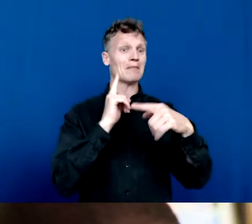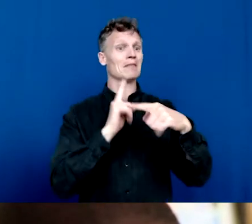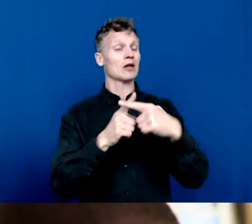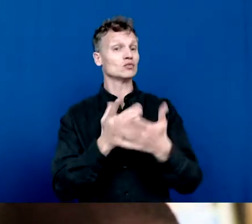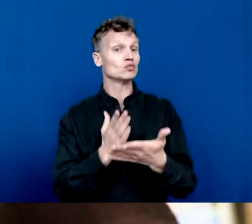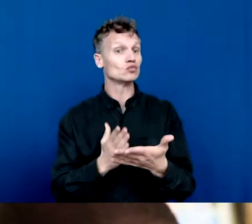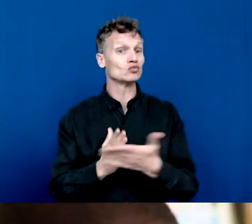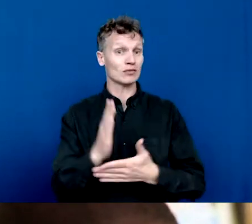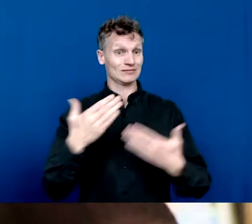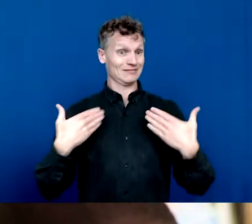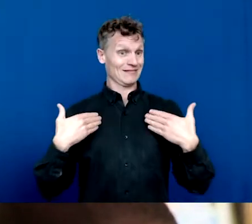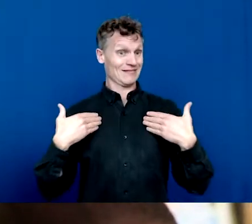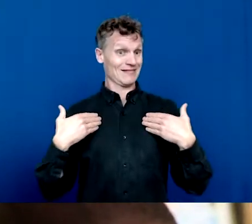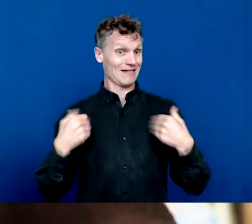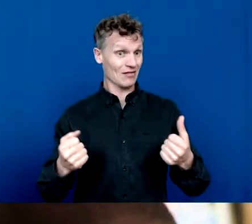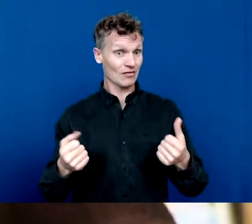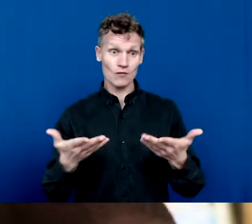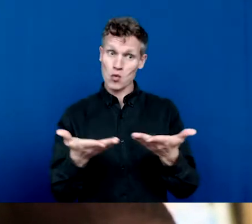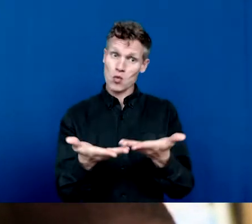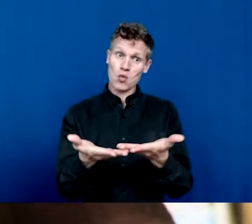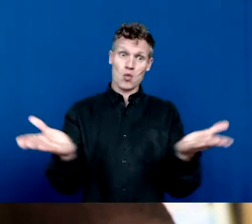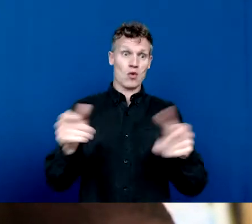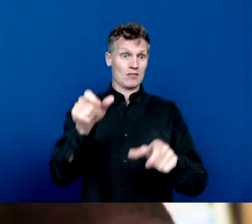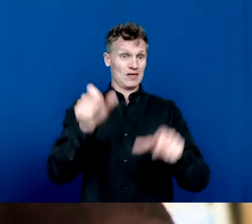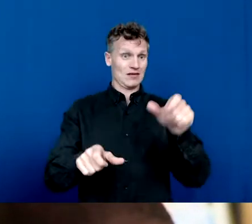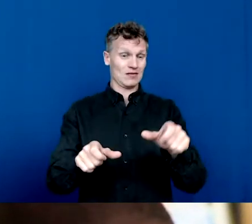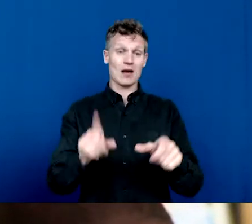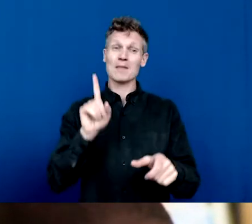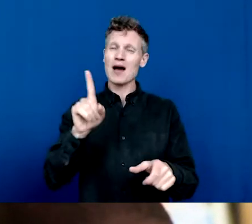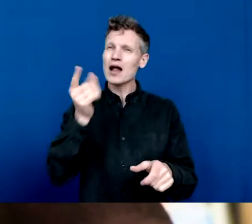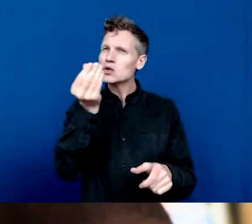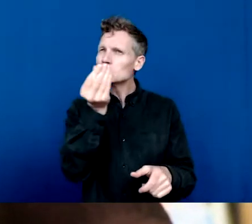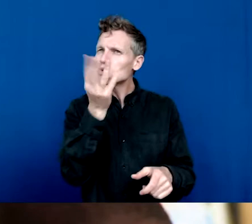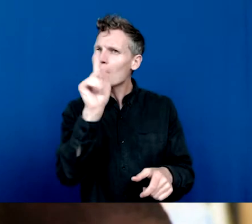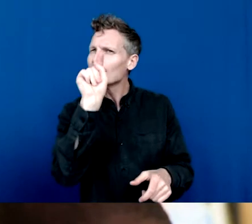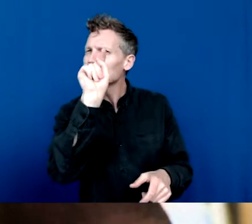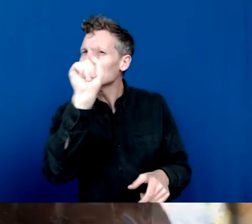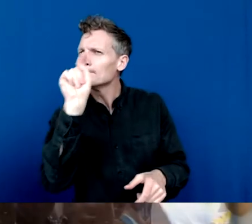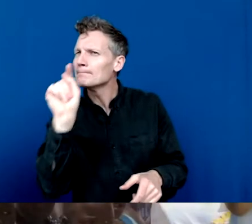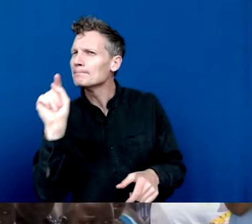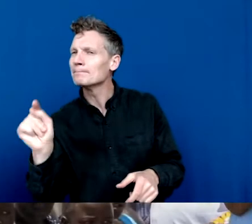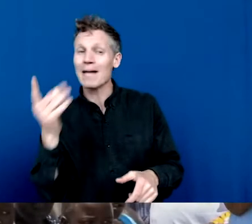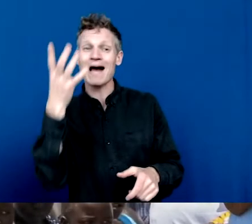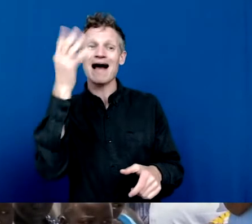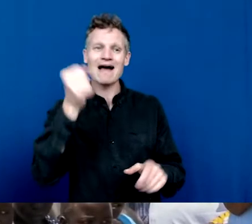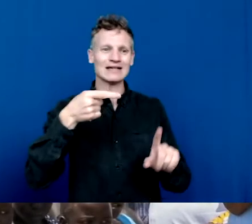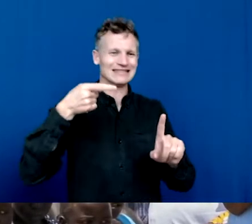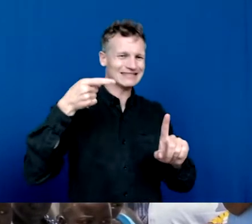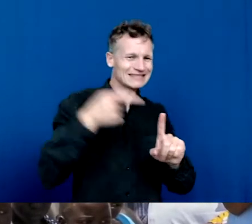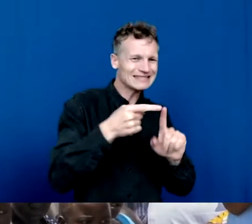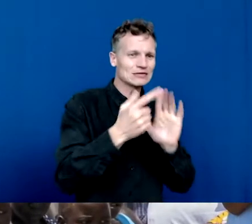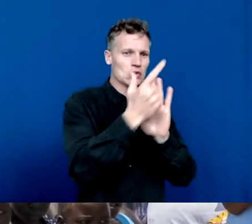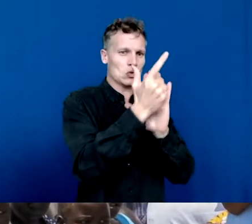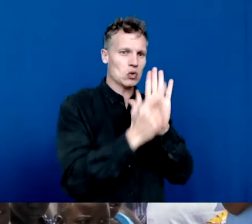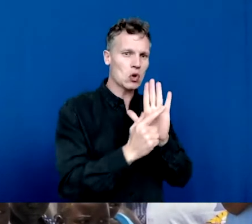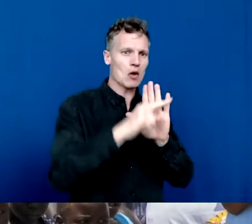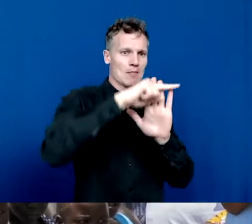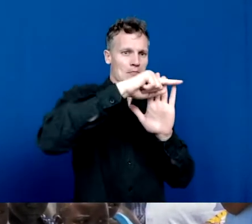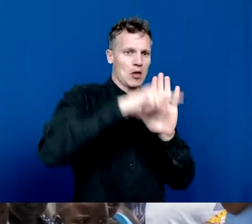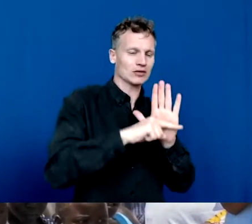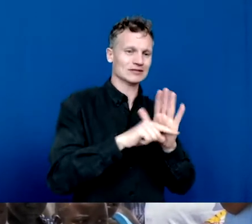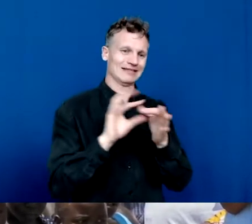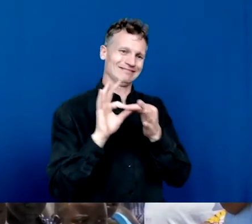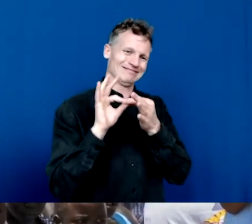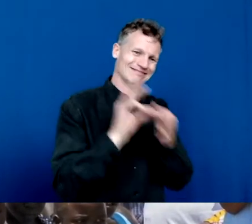tous les citoyens, mais seuls certains ont des lois et des politiques qui prennent en considération les personnes